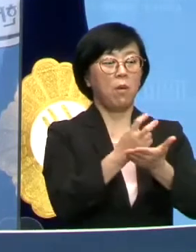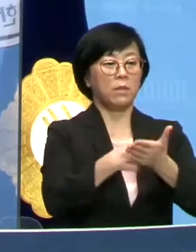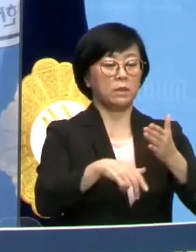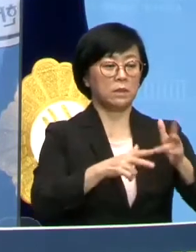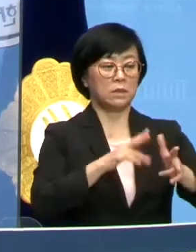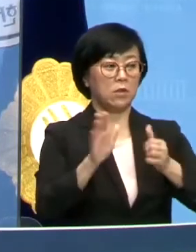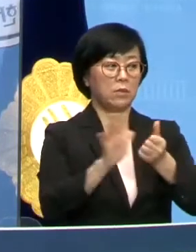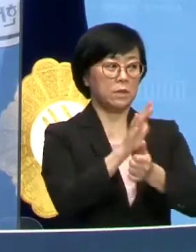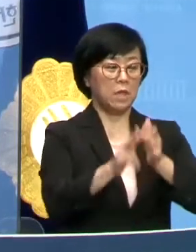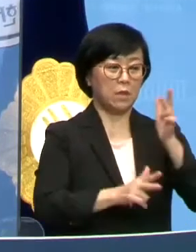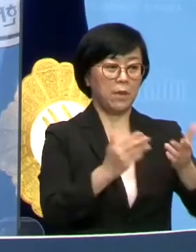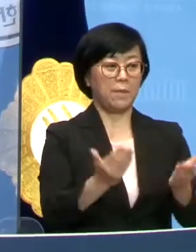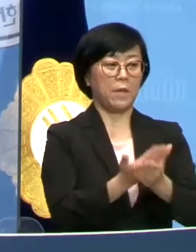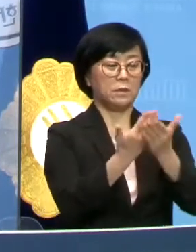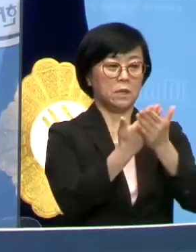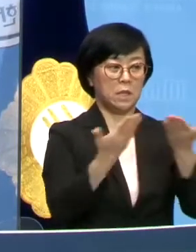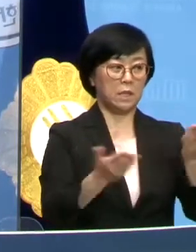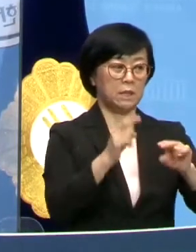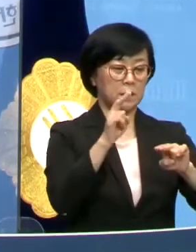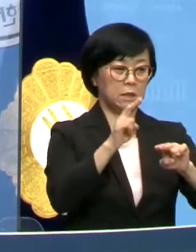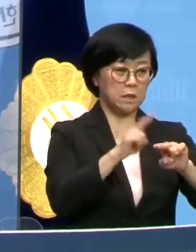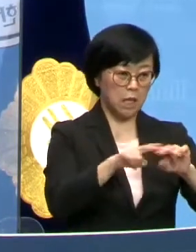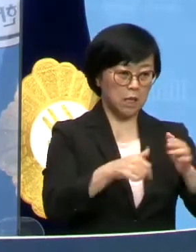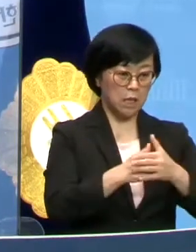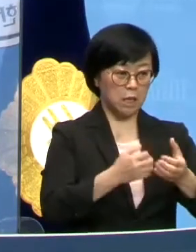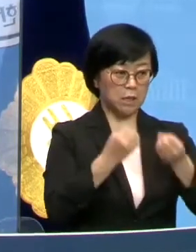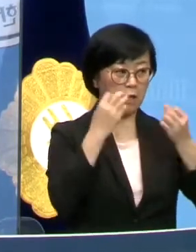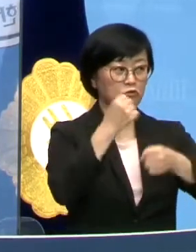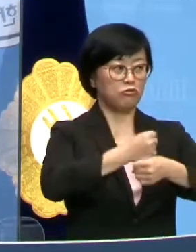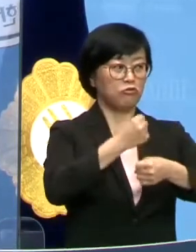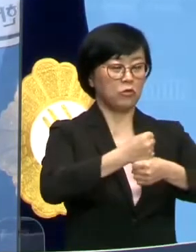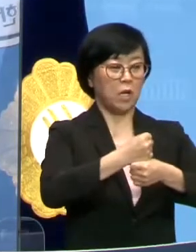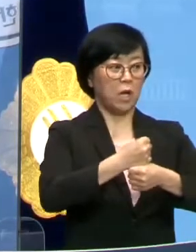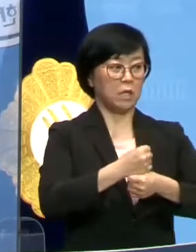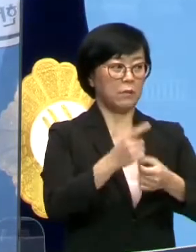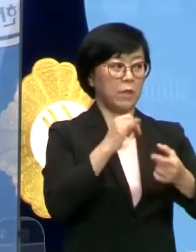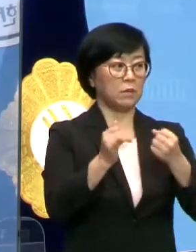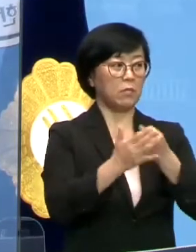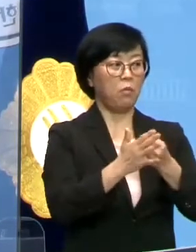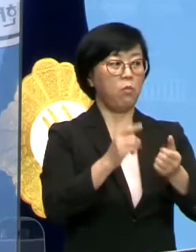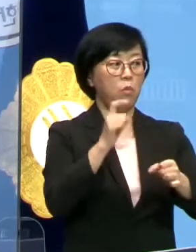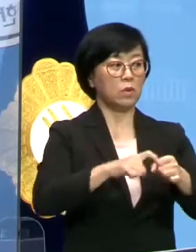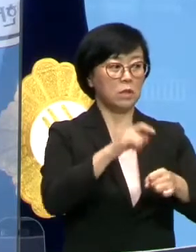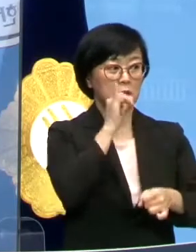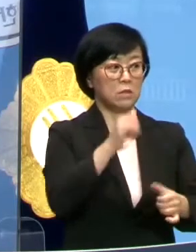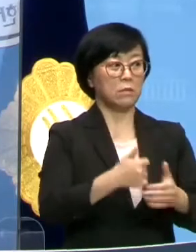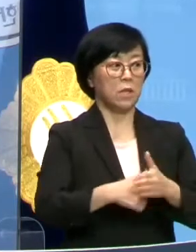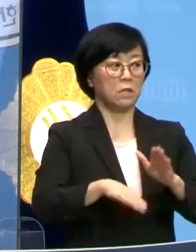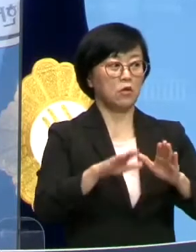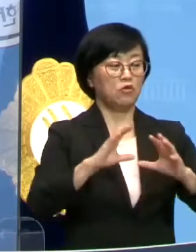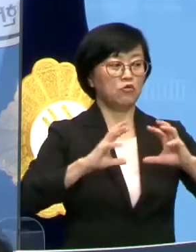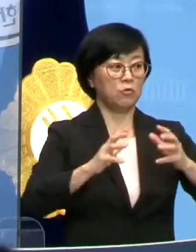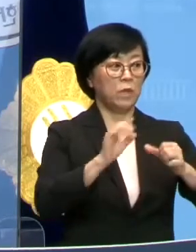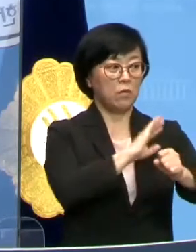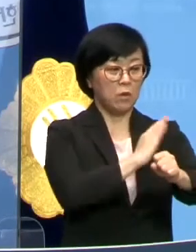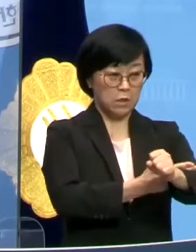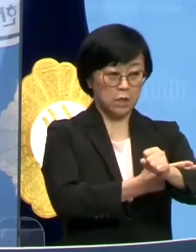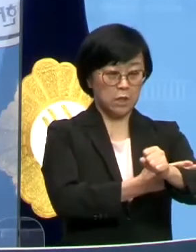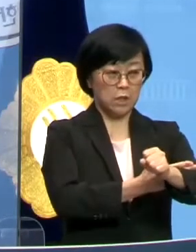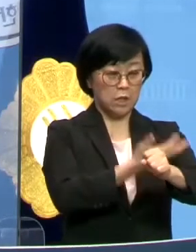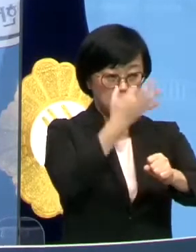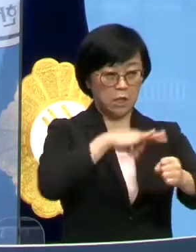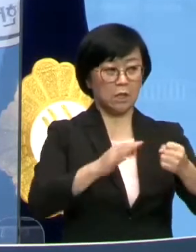산업의 발전을 촉진하고 일자리 창출과 국민경제 의 지속적인 발전 이바지 하겠다는 목적을 가지고 있지만 정작 국민의 권리와 권익을